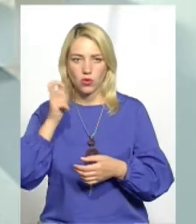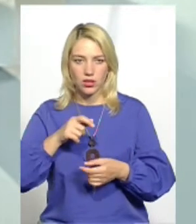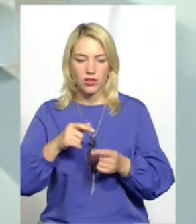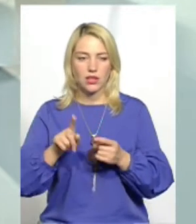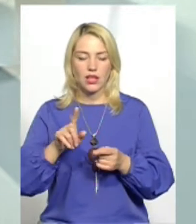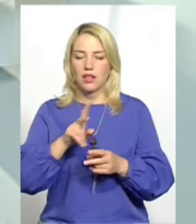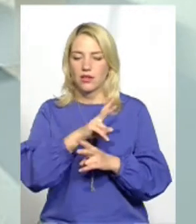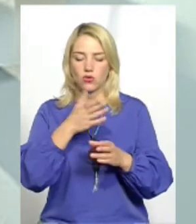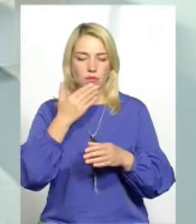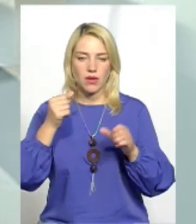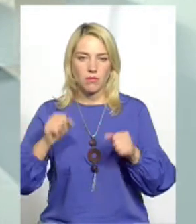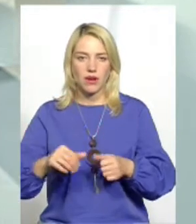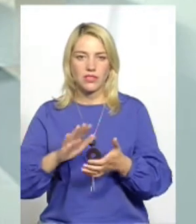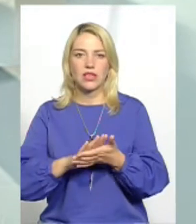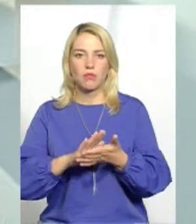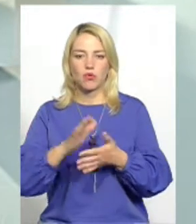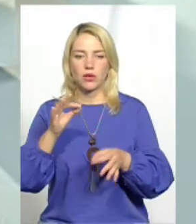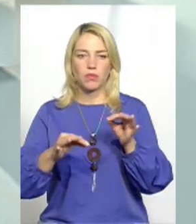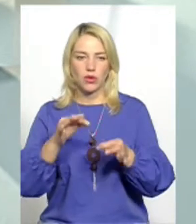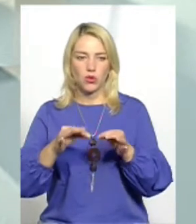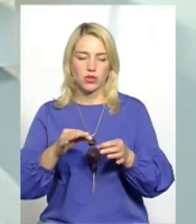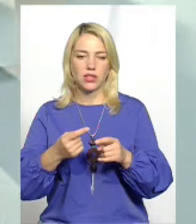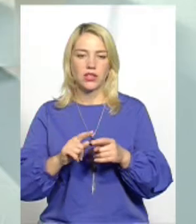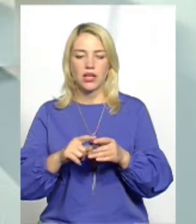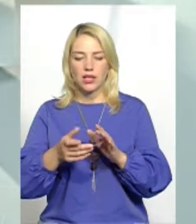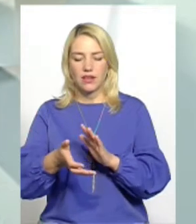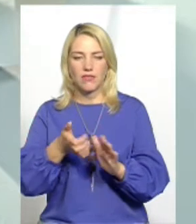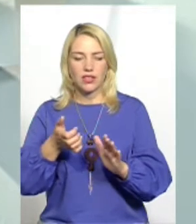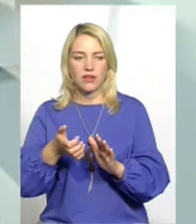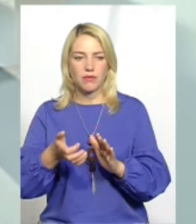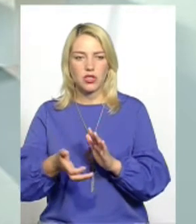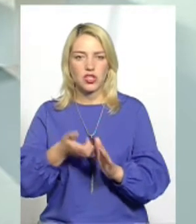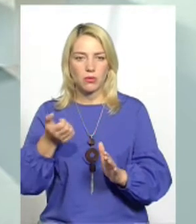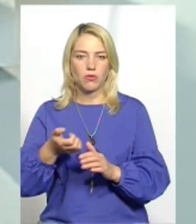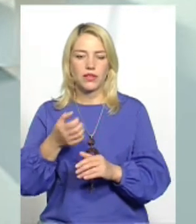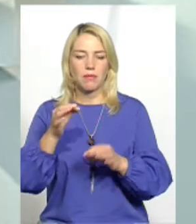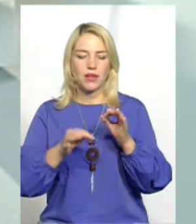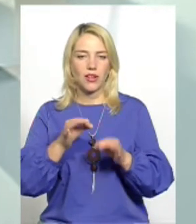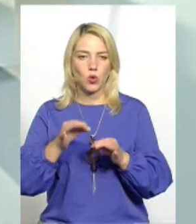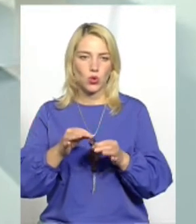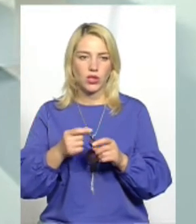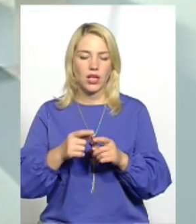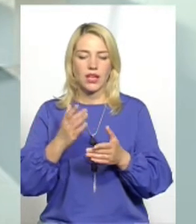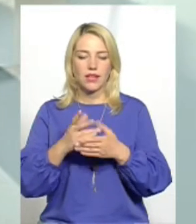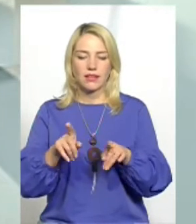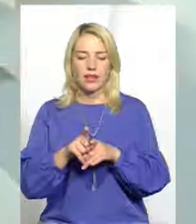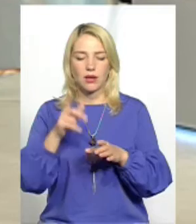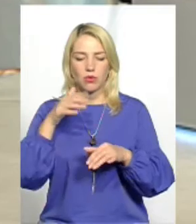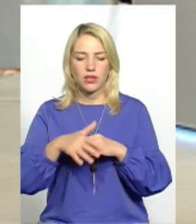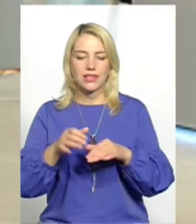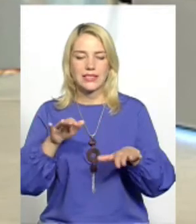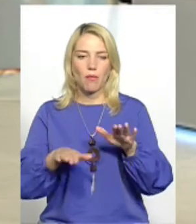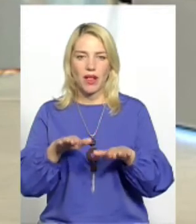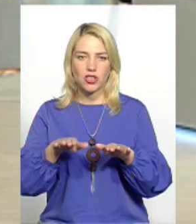забруднювати навколишнє природне середовище, виснажувати, вичерпувати природні ресурси. Є таке навіть поняття, як збалансований сталий